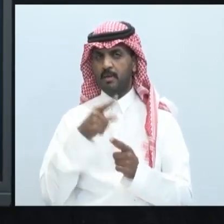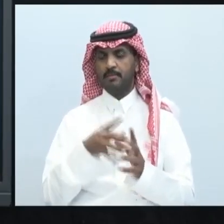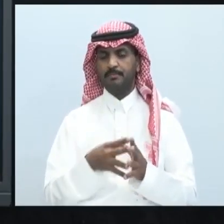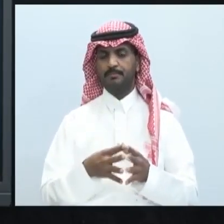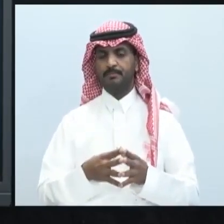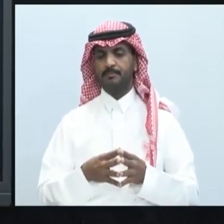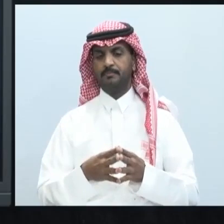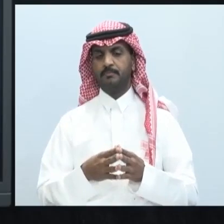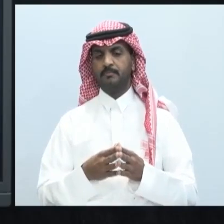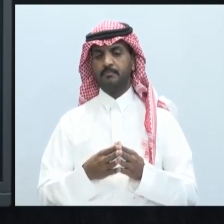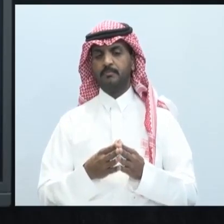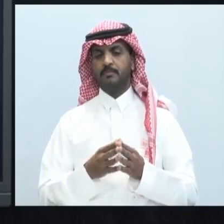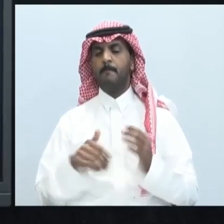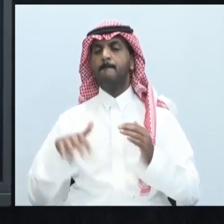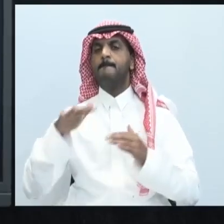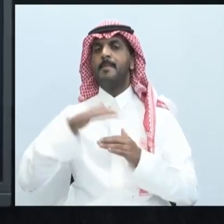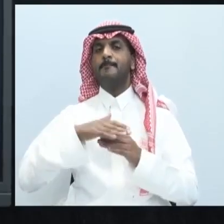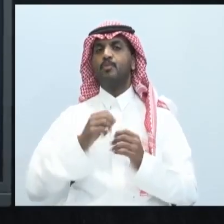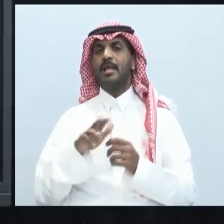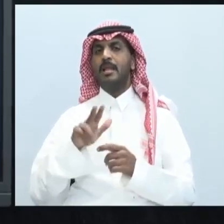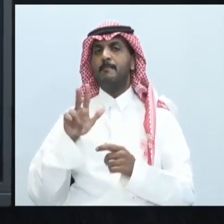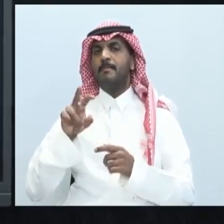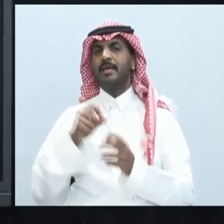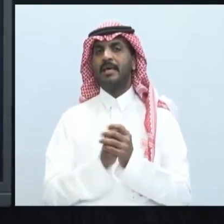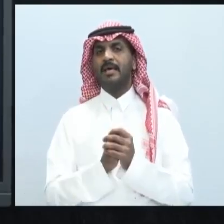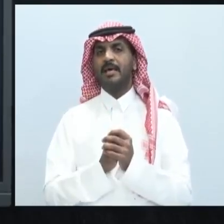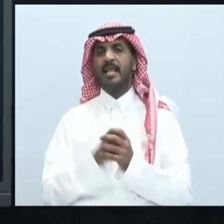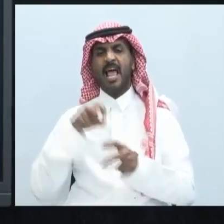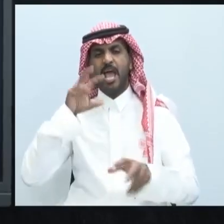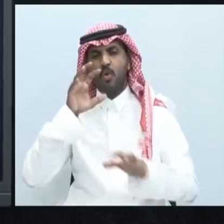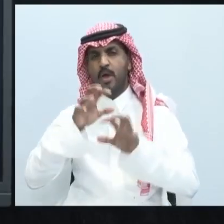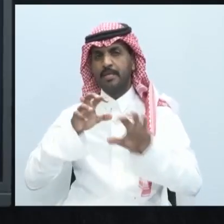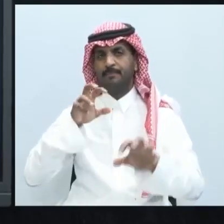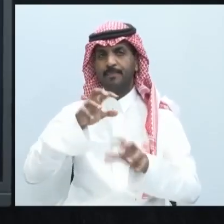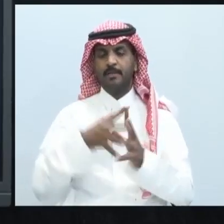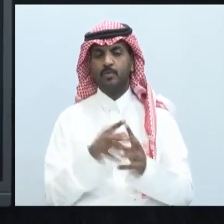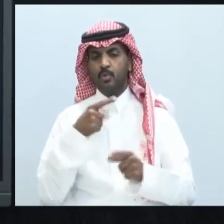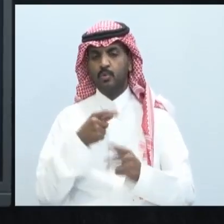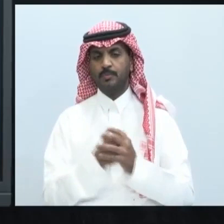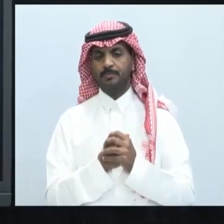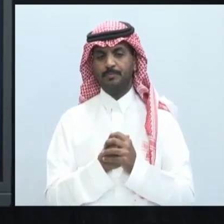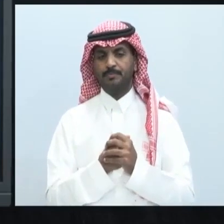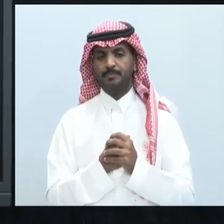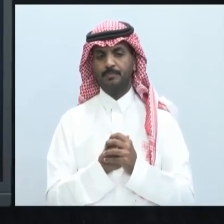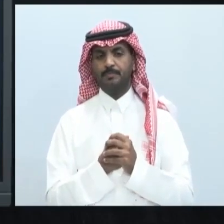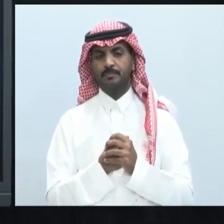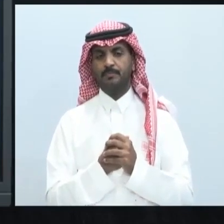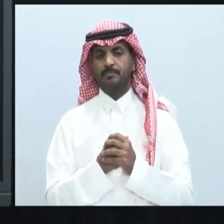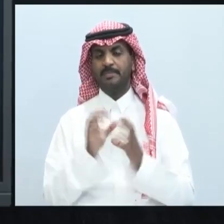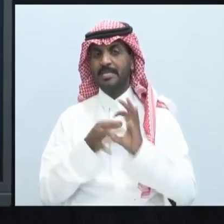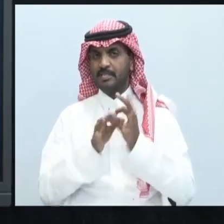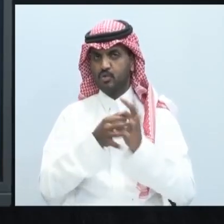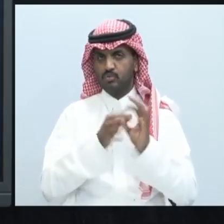لدينا مثال المملكه ماذا الحيوانيه المملكه ماذا الحيوانيه فبالتالي الان هذا الان تسلسل